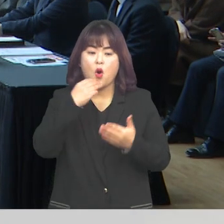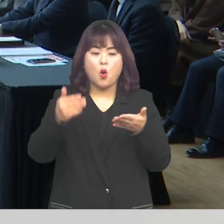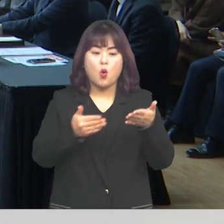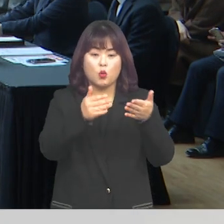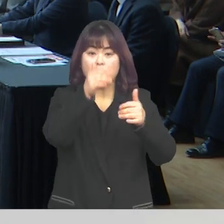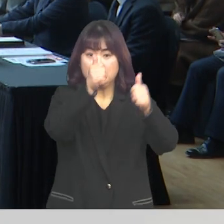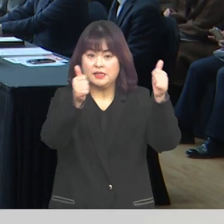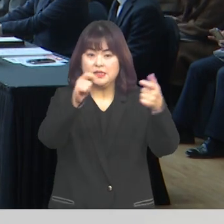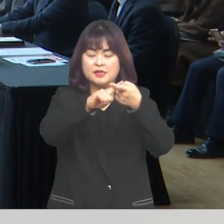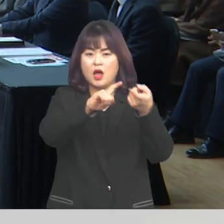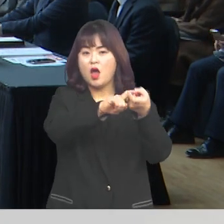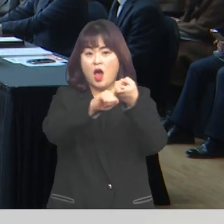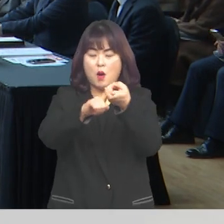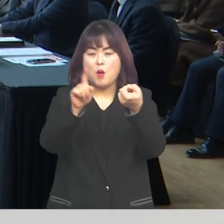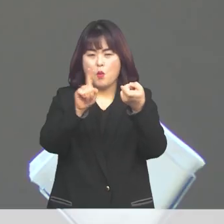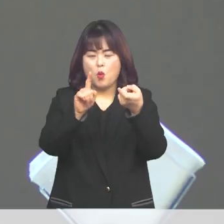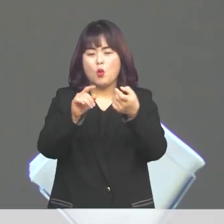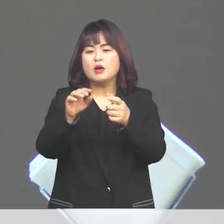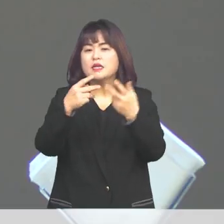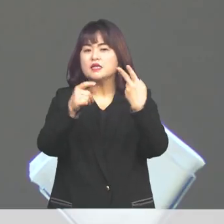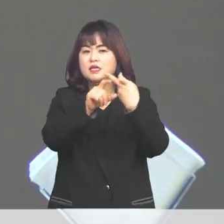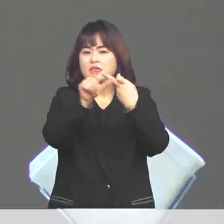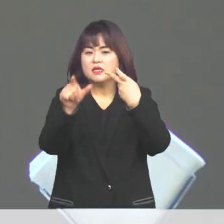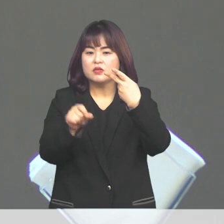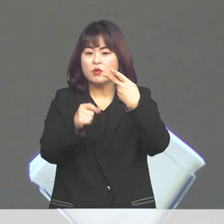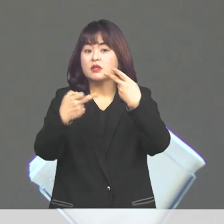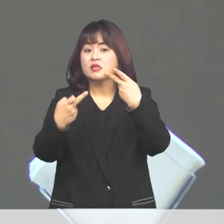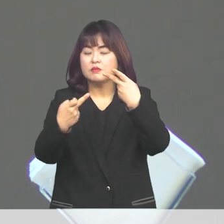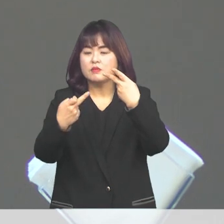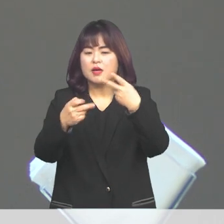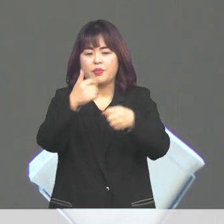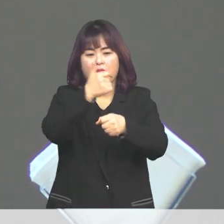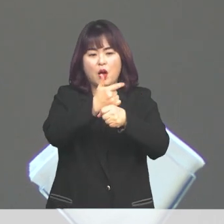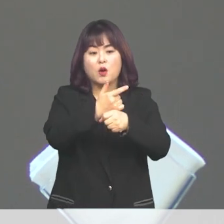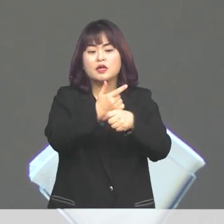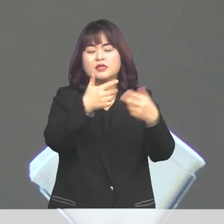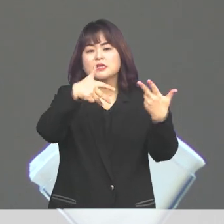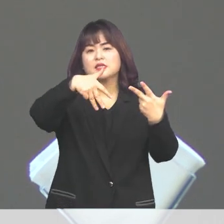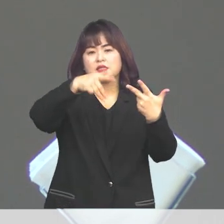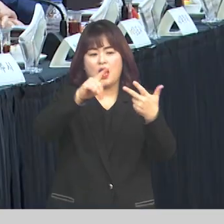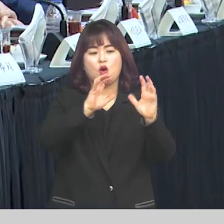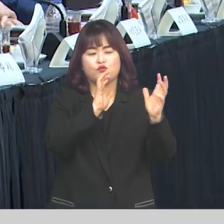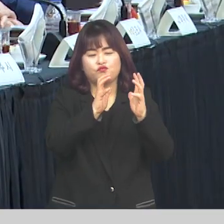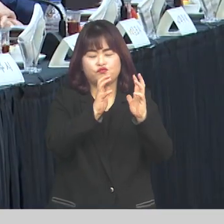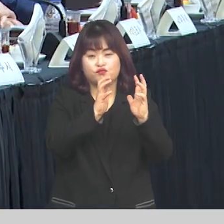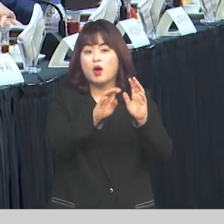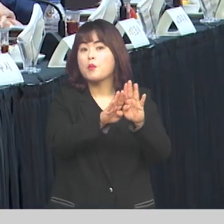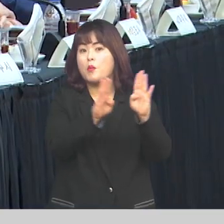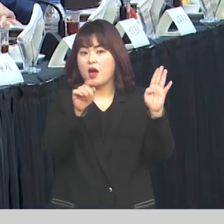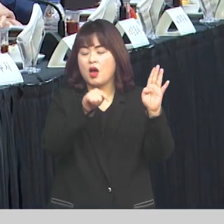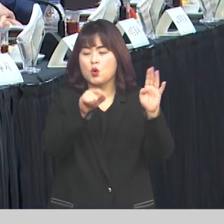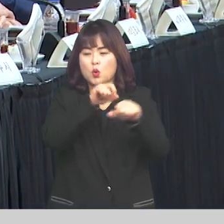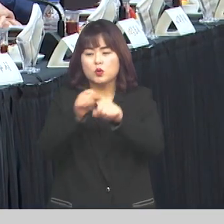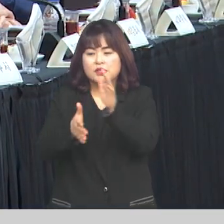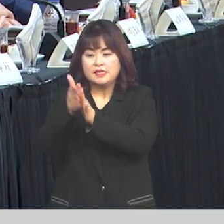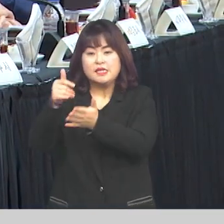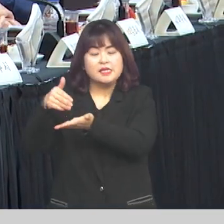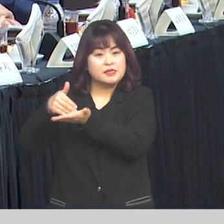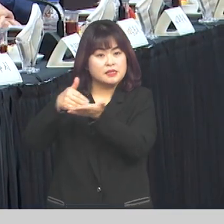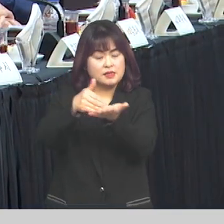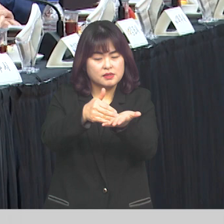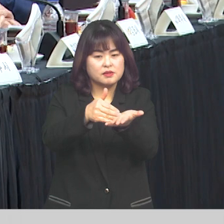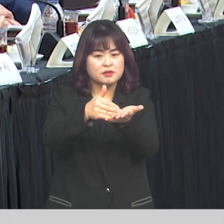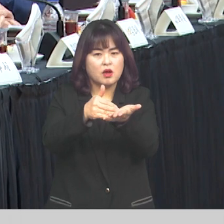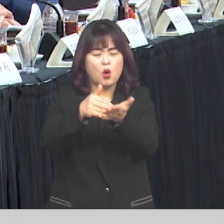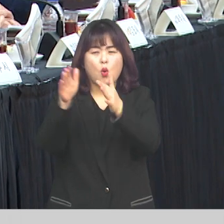경기도 시장군수협의회는 지난 12일 남양주에서 열린 제7차 정기회의에서 용인특례시가 제안한